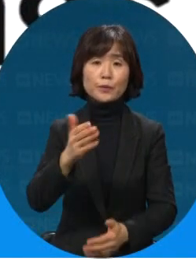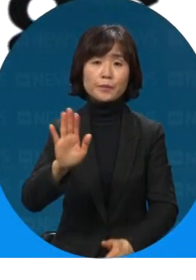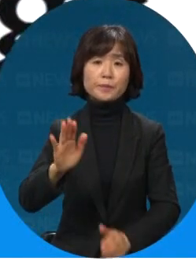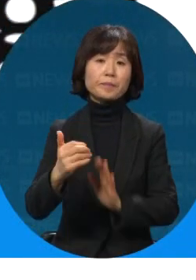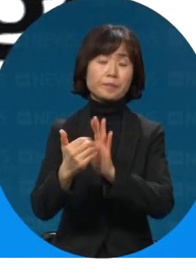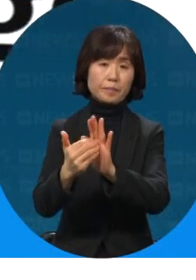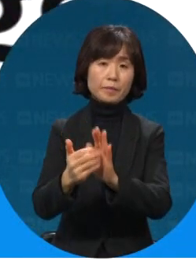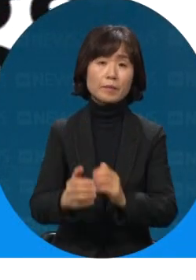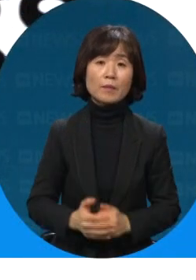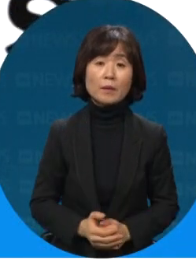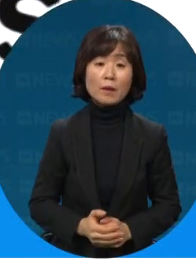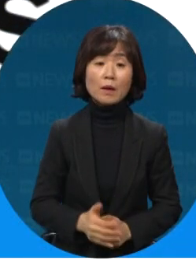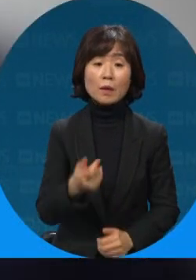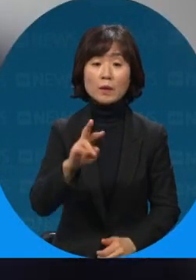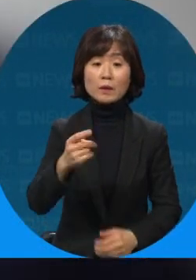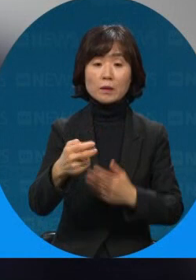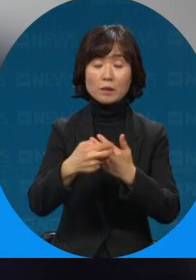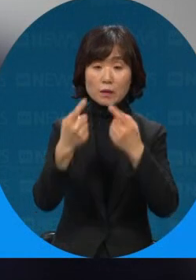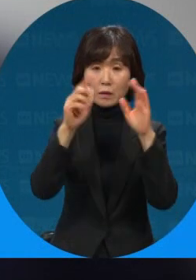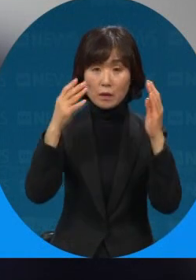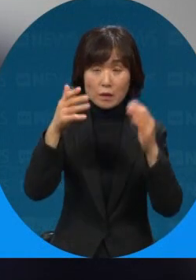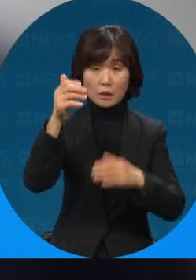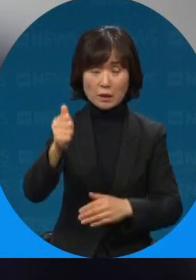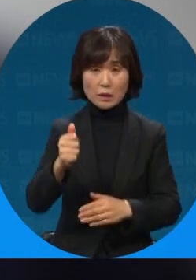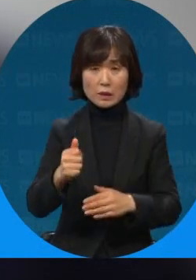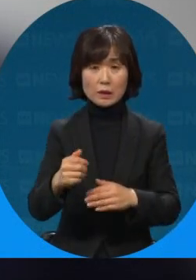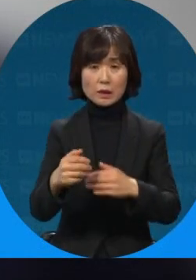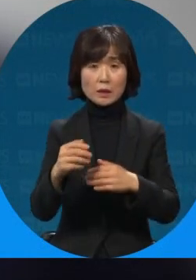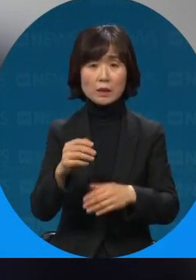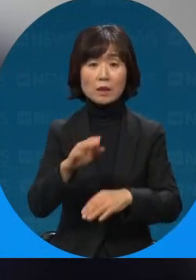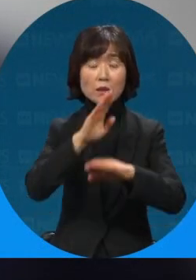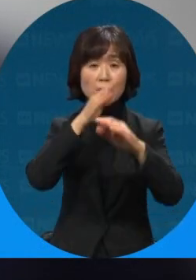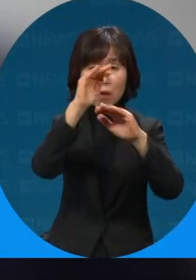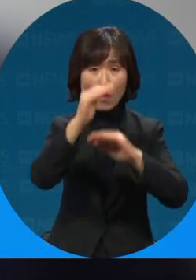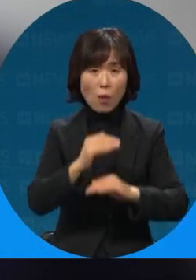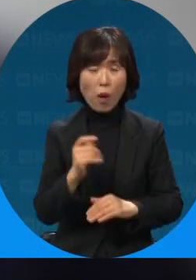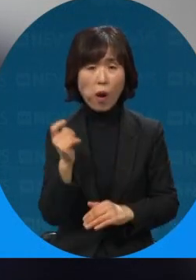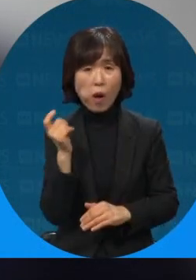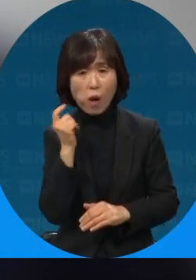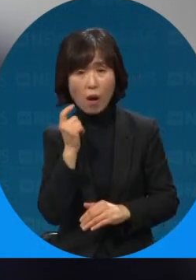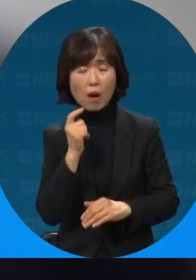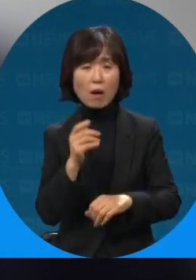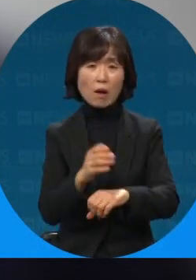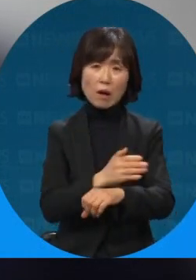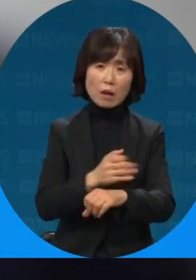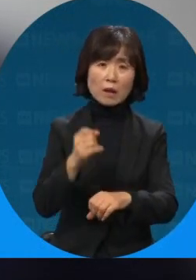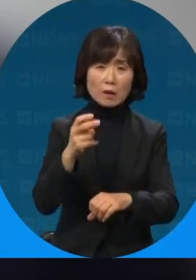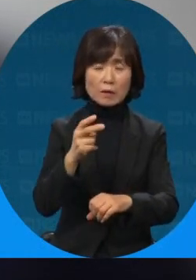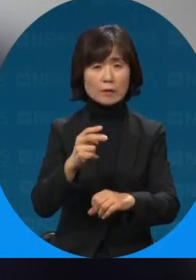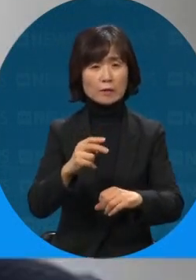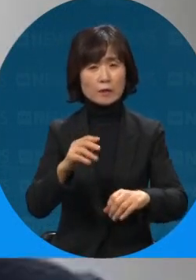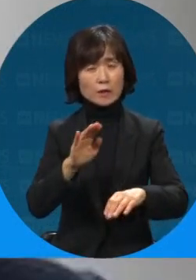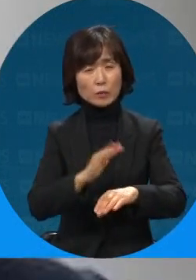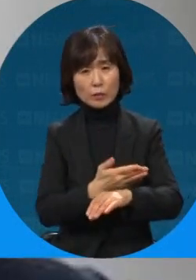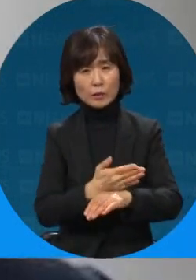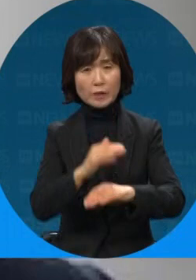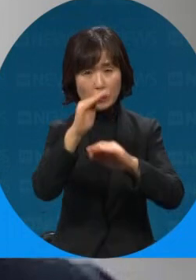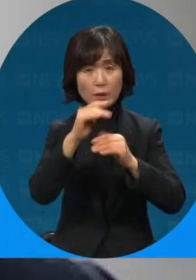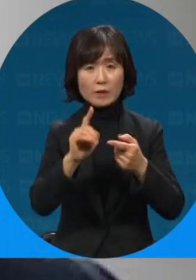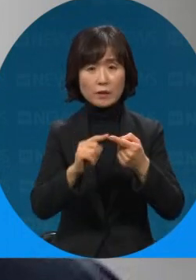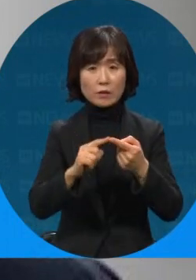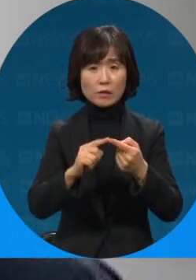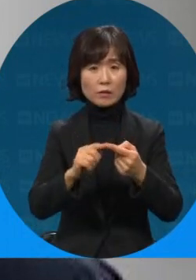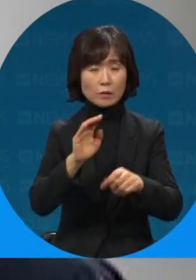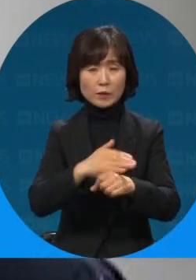했습니다. 하버드 의대 학장은 사실을 호도하거나 부정확한 데이터를 보고하는 대학들에 비뚤어진 인센티브를 창출했다며